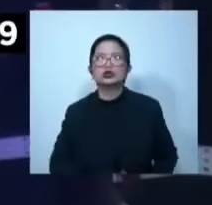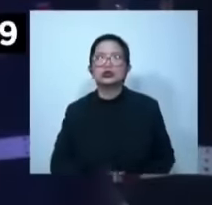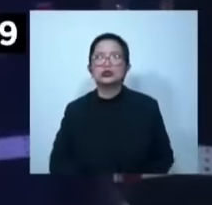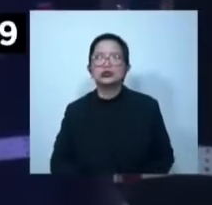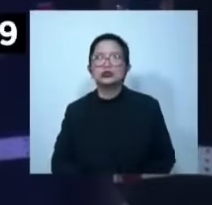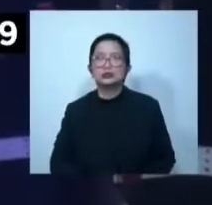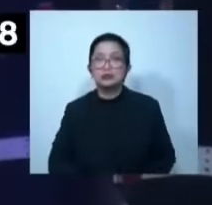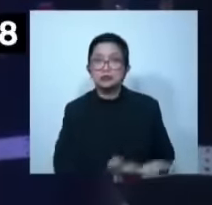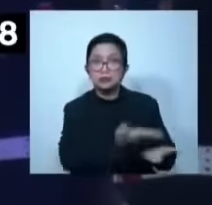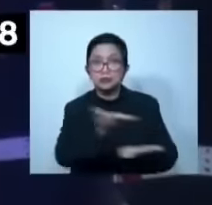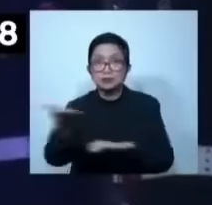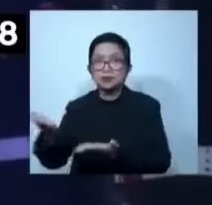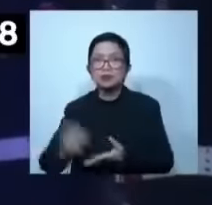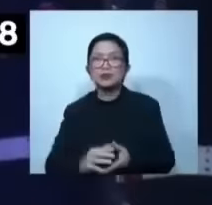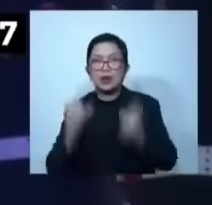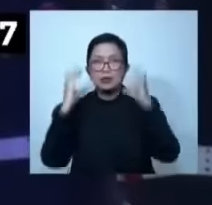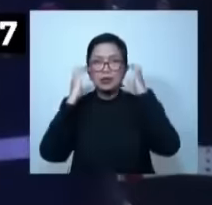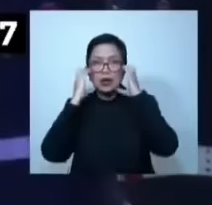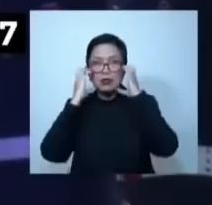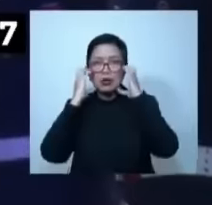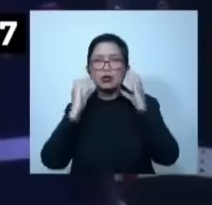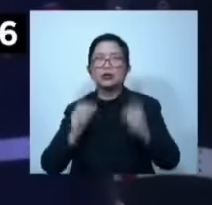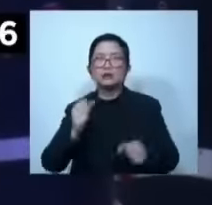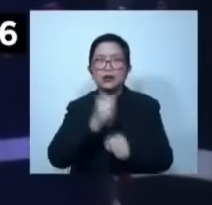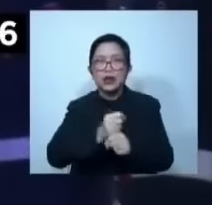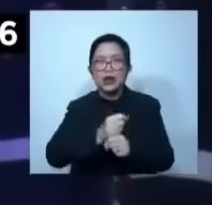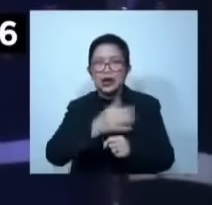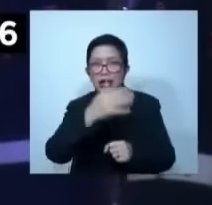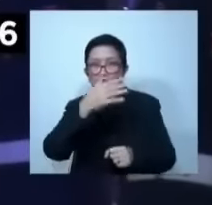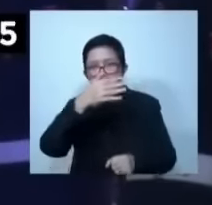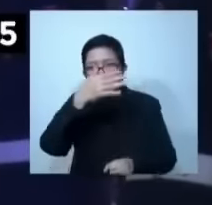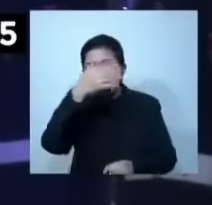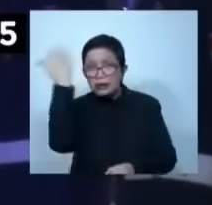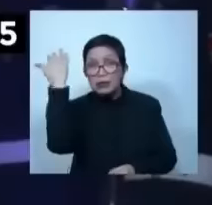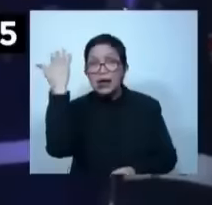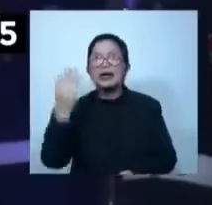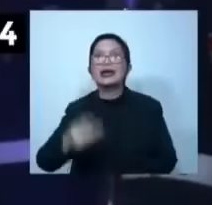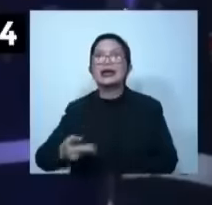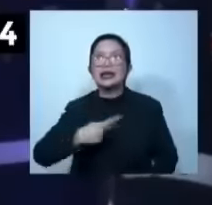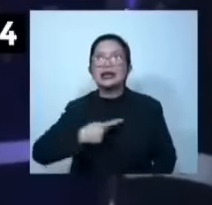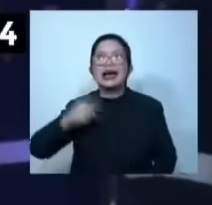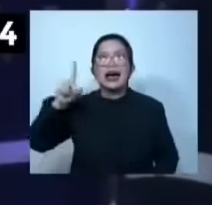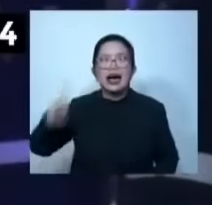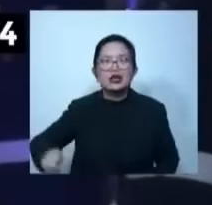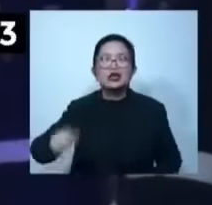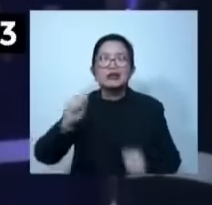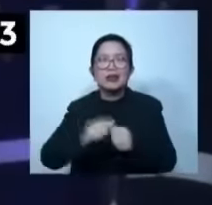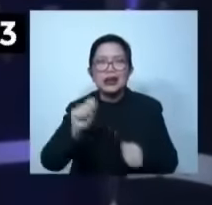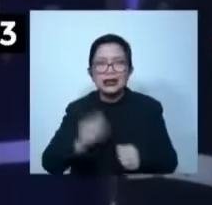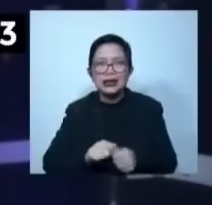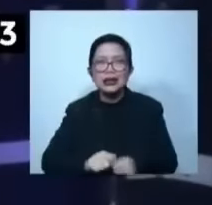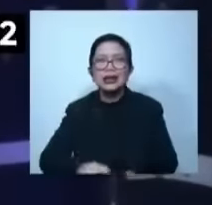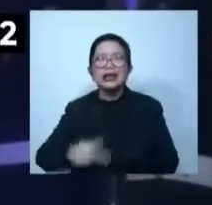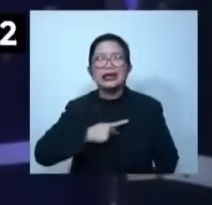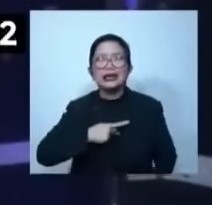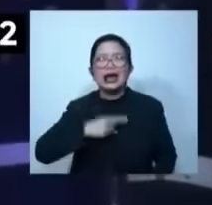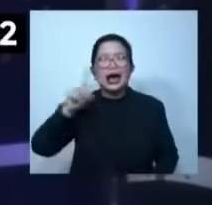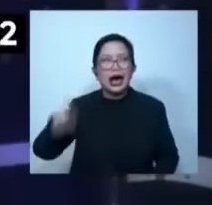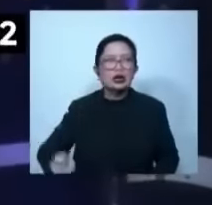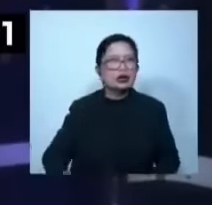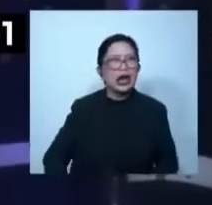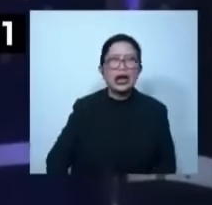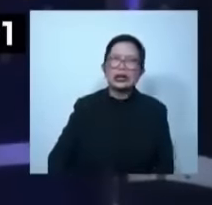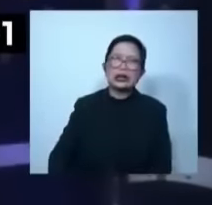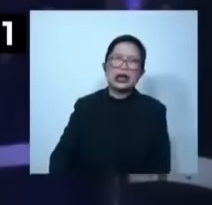Saudara-saudara sekalian, Prabowo Gibran, kita akan perbaiki yang harus diperbaiki. Kita akan tegakkan apa